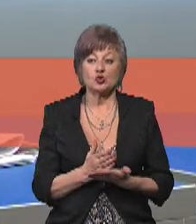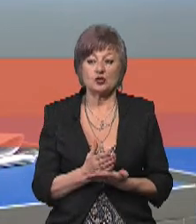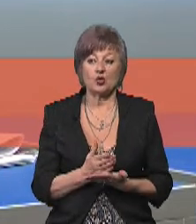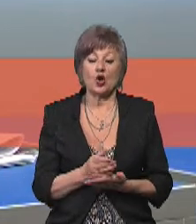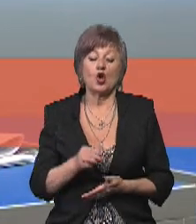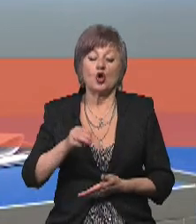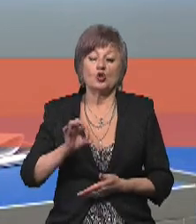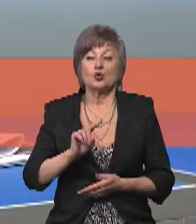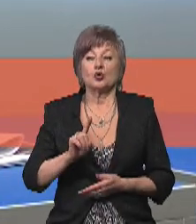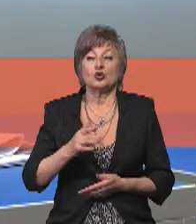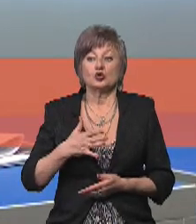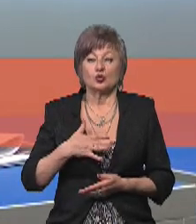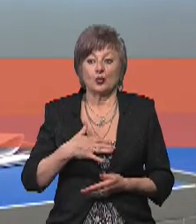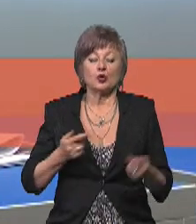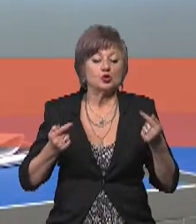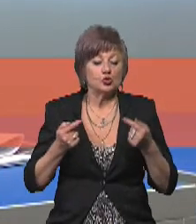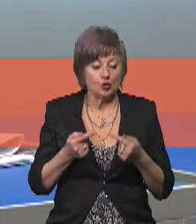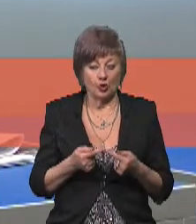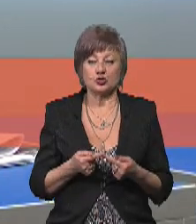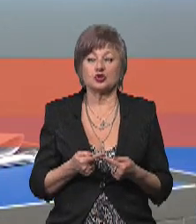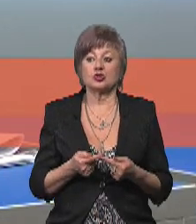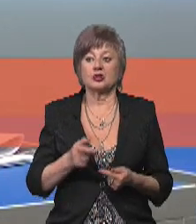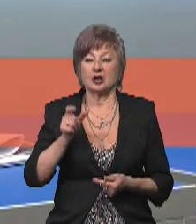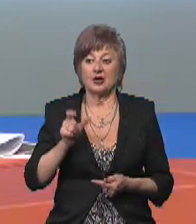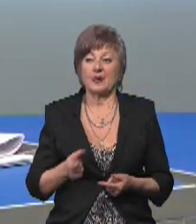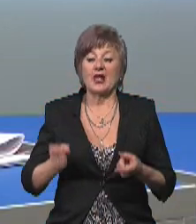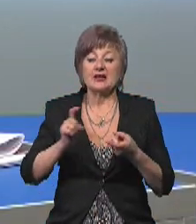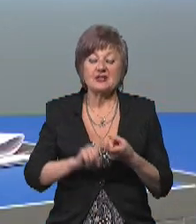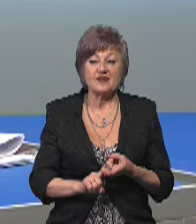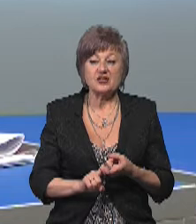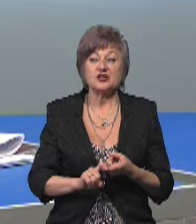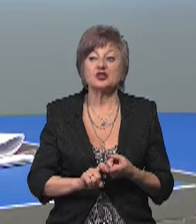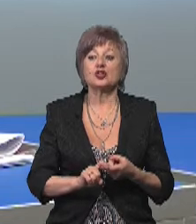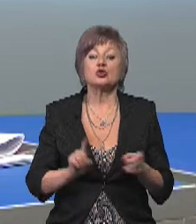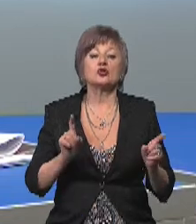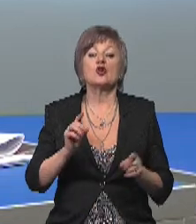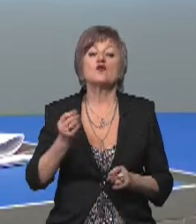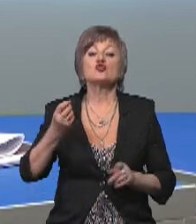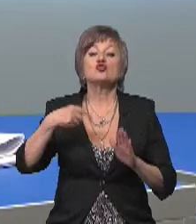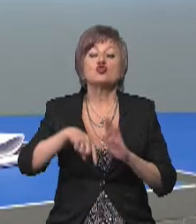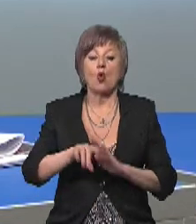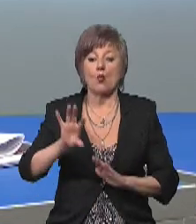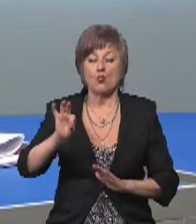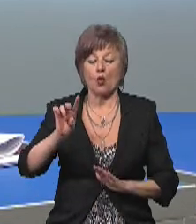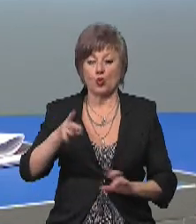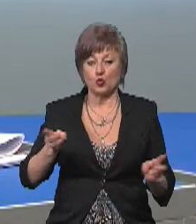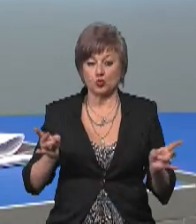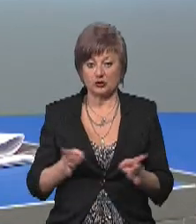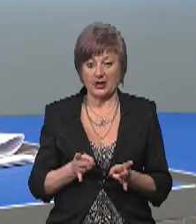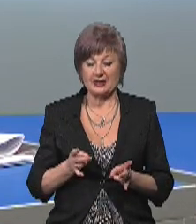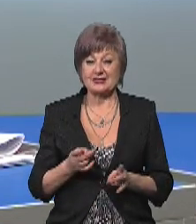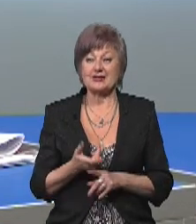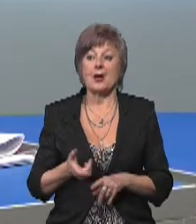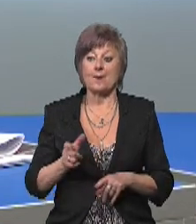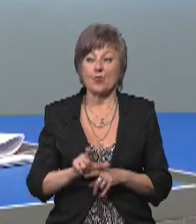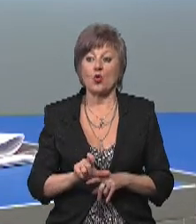То, що ми предоставляємо конкретно кожному підопічному, залежить від того, в чому він нуждається. Ну, найбільш